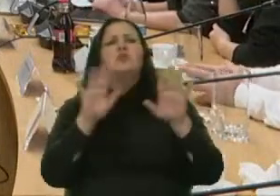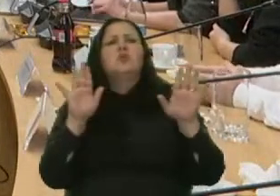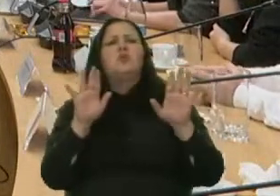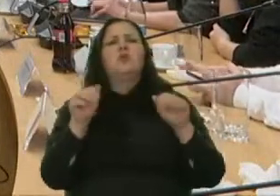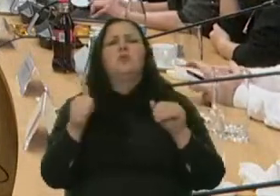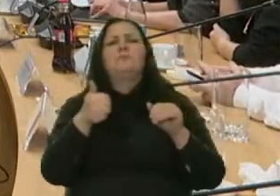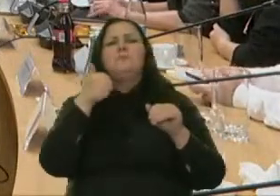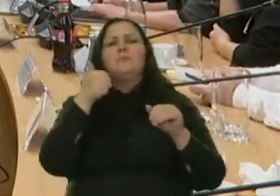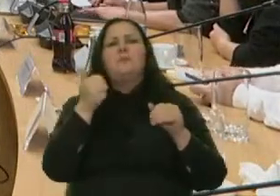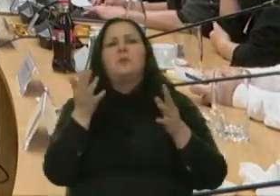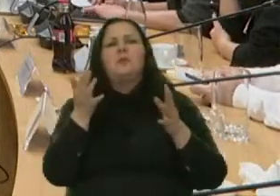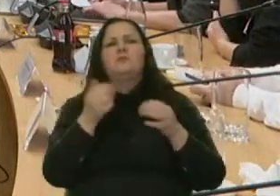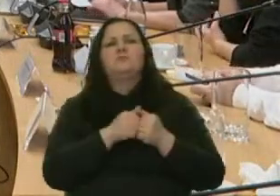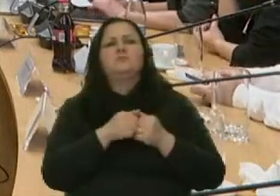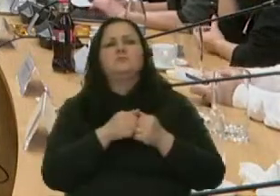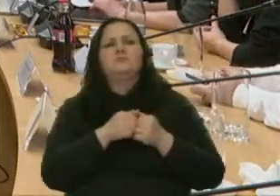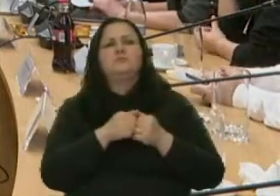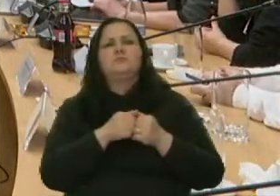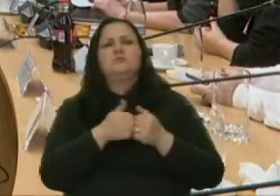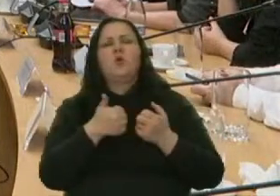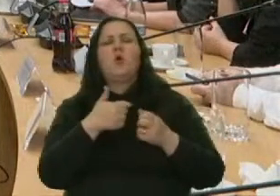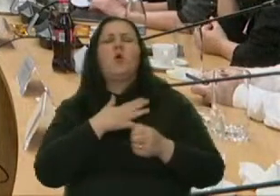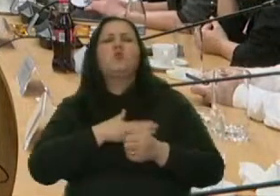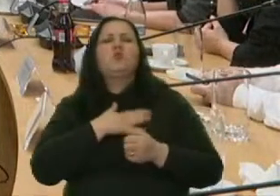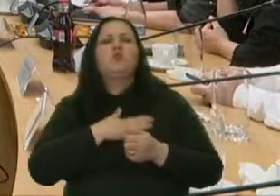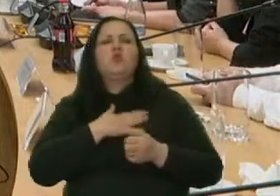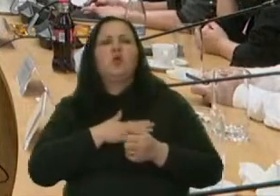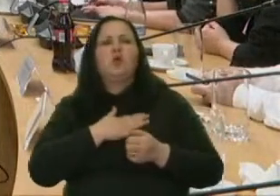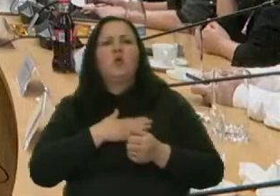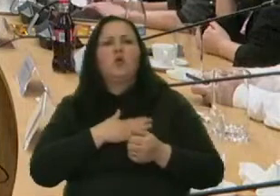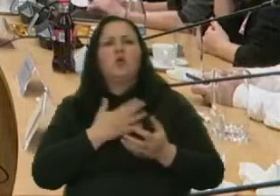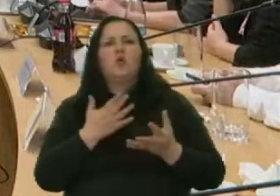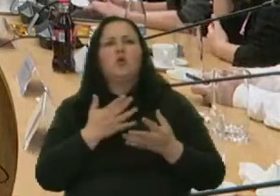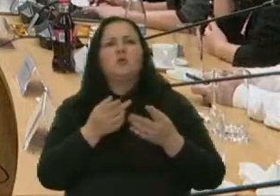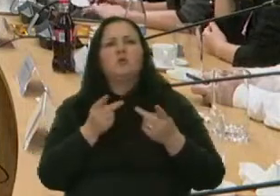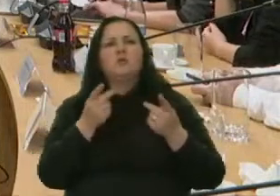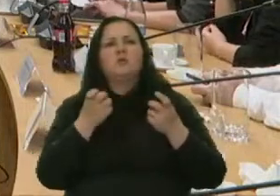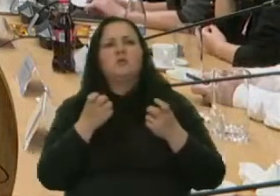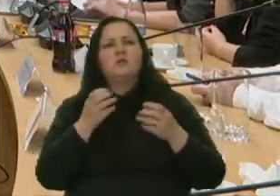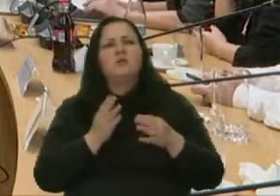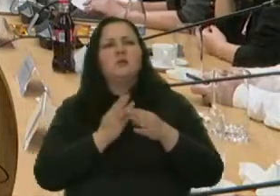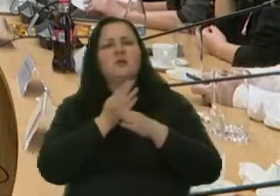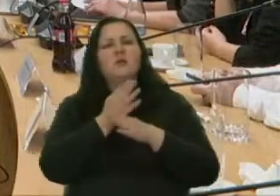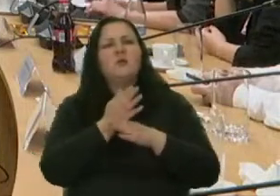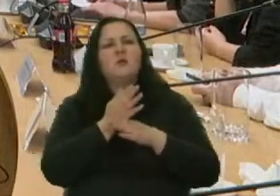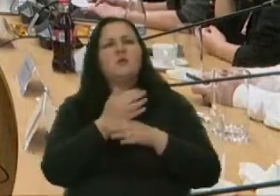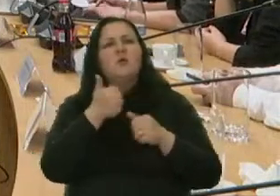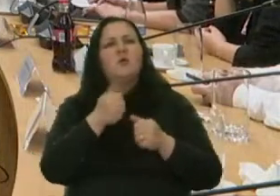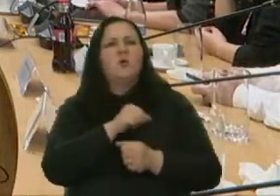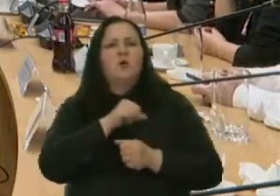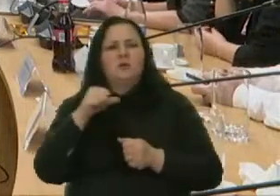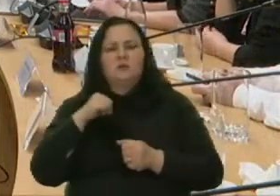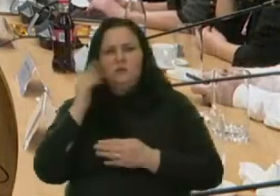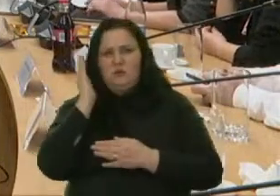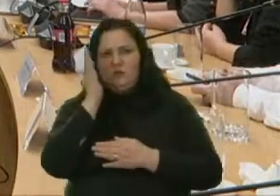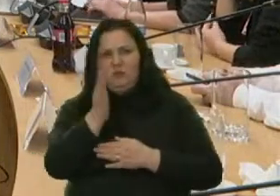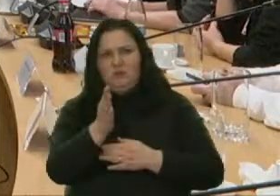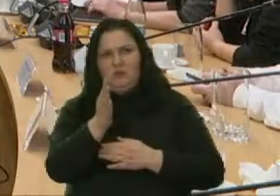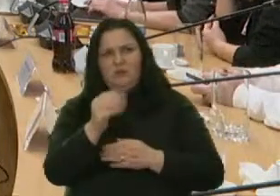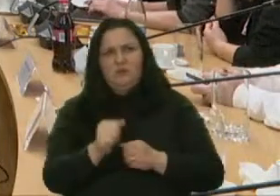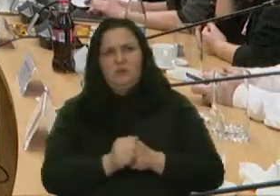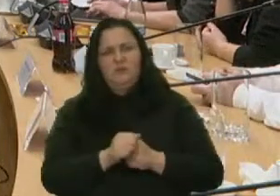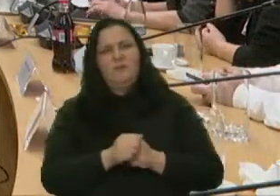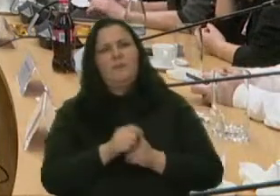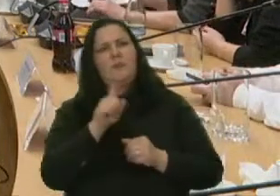spun așa o o dorință de a induce doar o o o singură direcție asta nu mai e